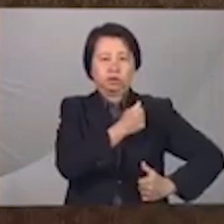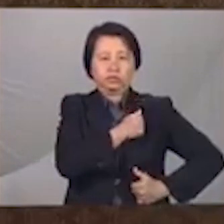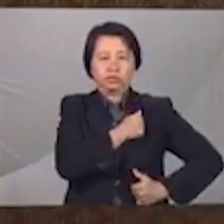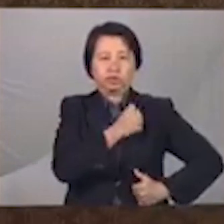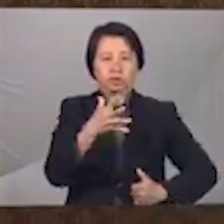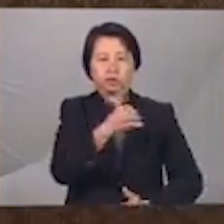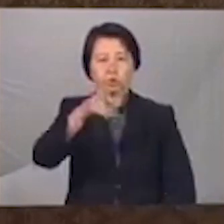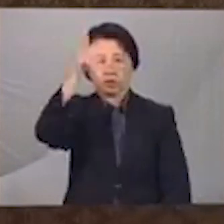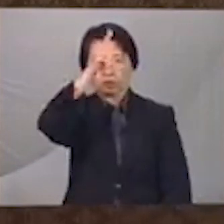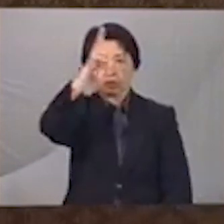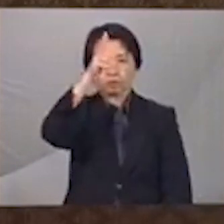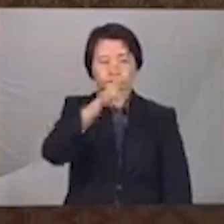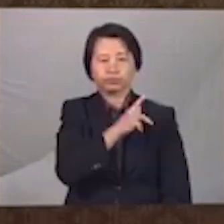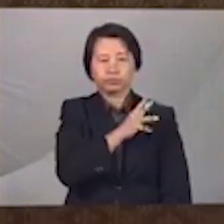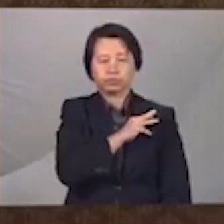kerajaan,